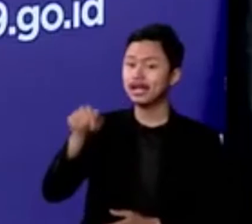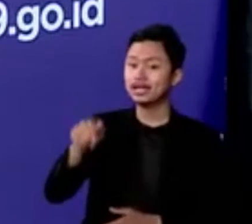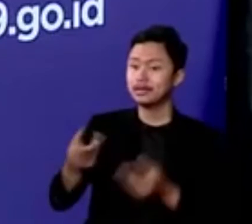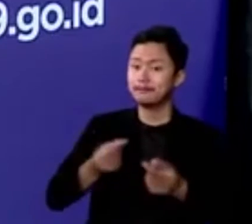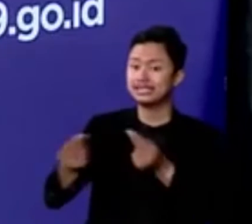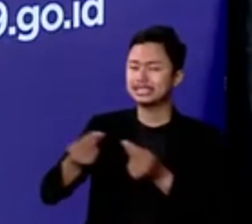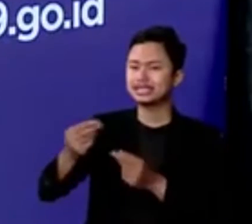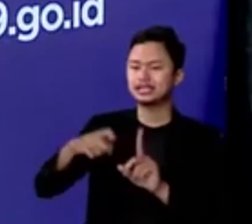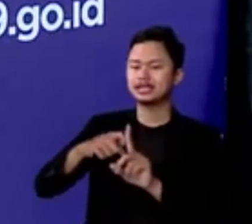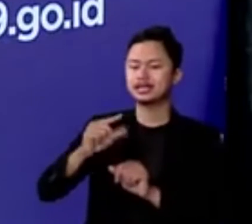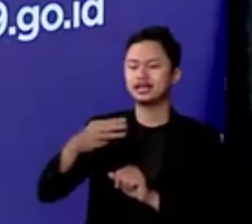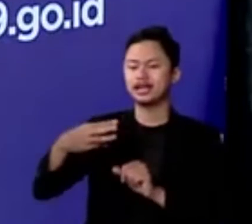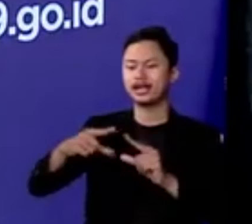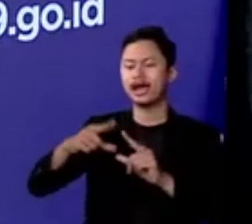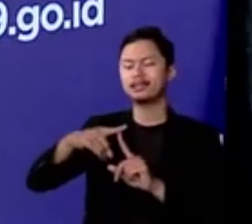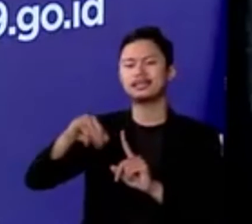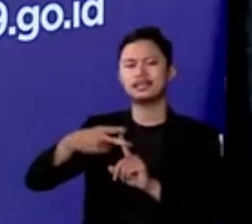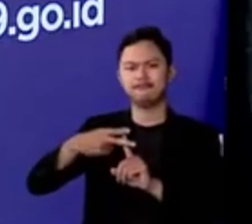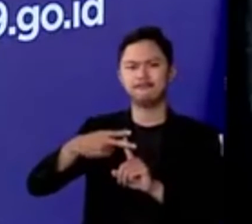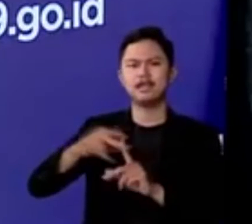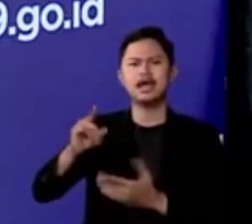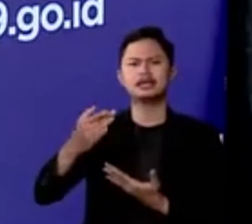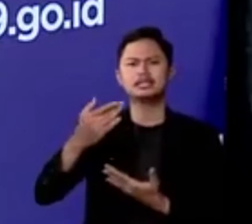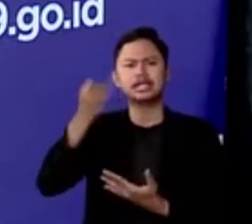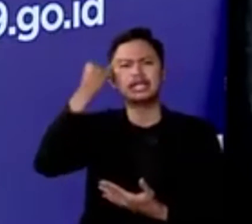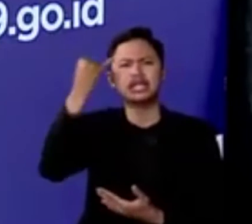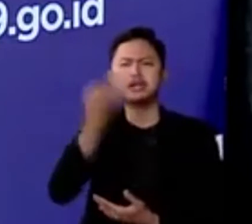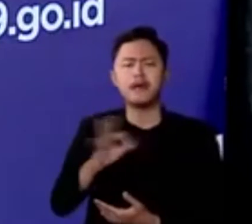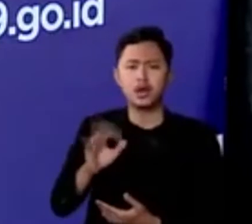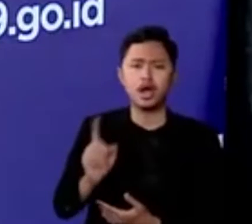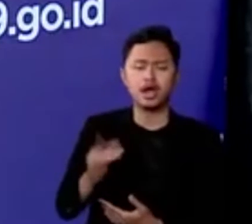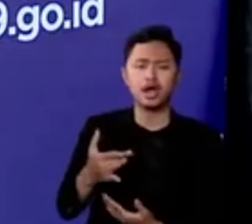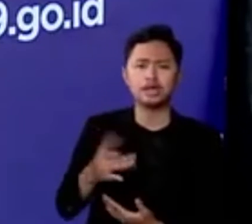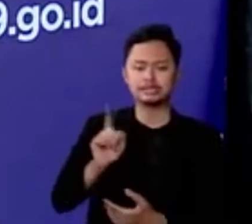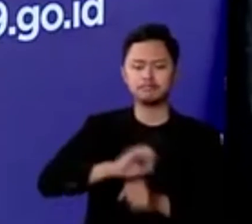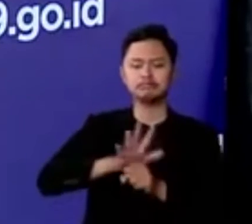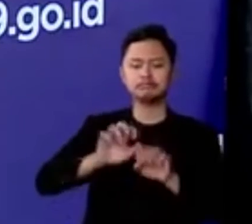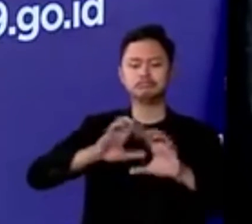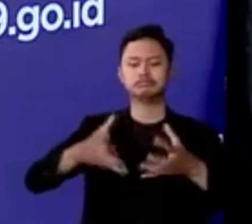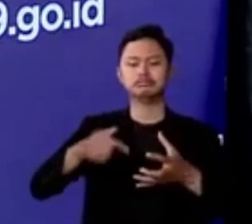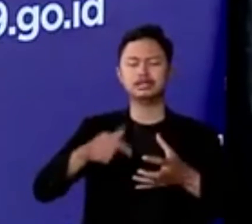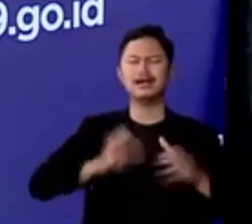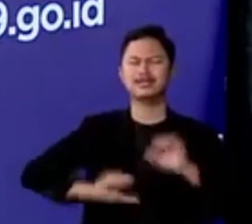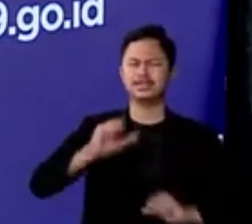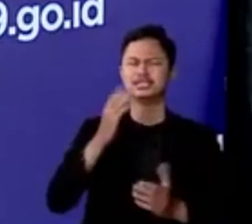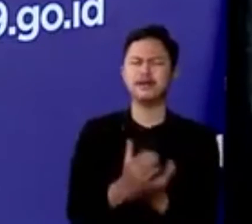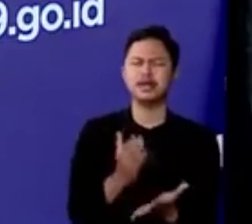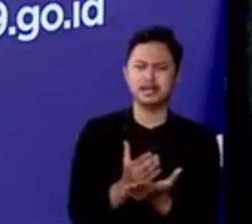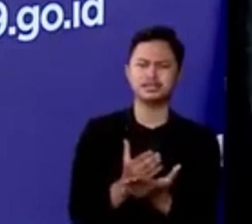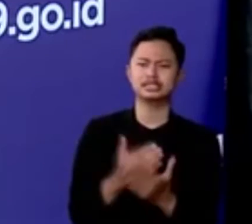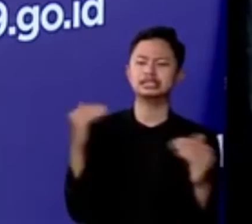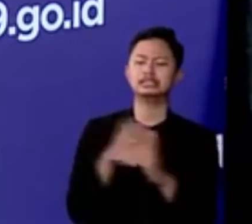kan di sektor industri kreatif namanya juga industri kreatif harus ada ide-ide segar tapi pada Mini kan kita otomatis terbatas ya